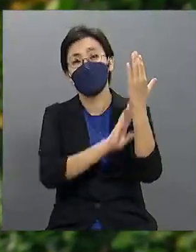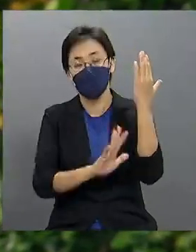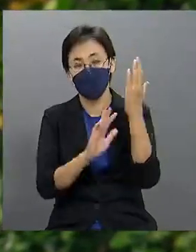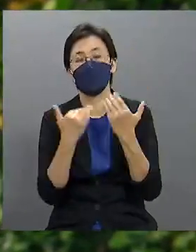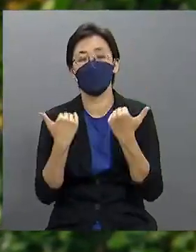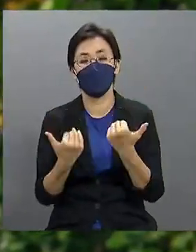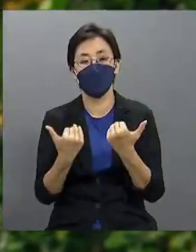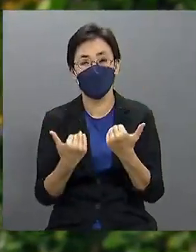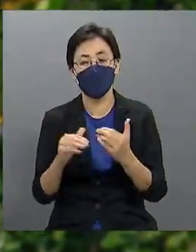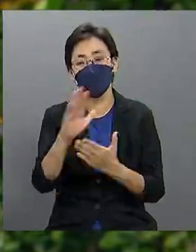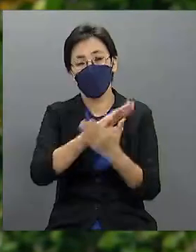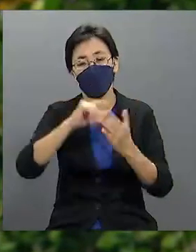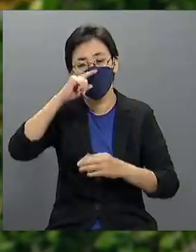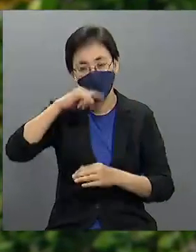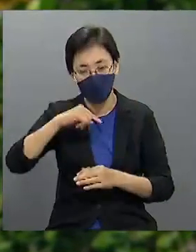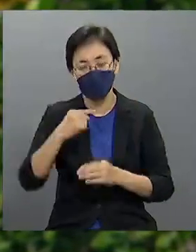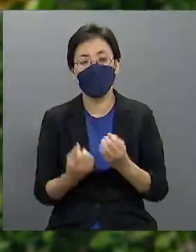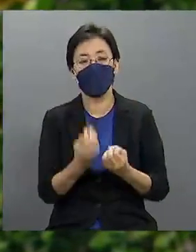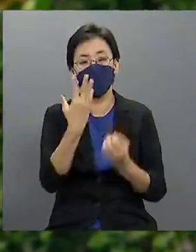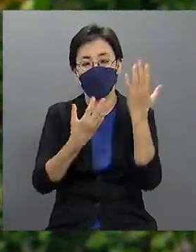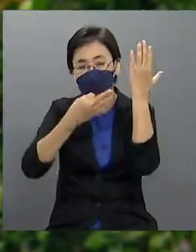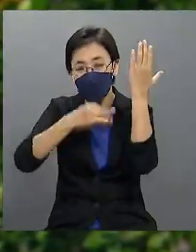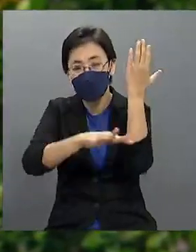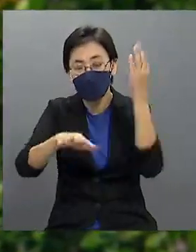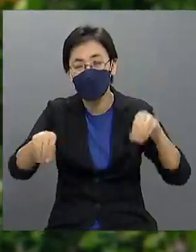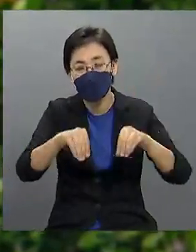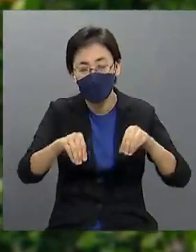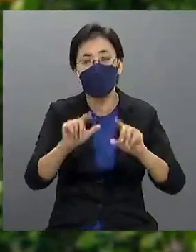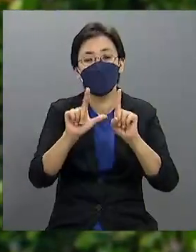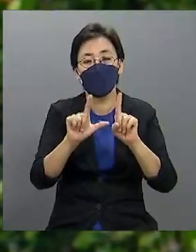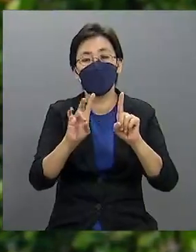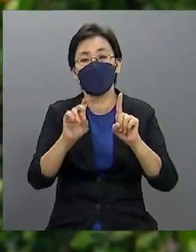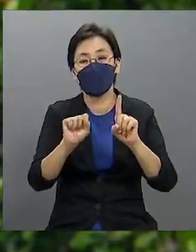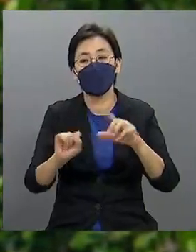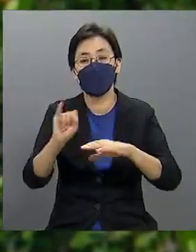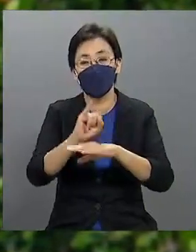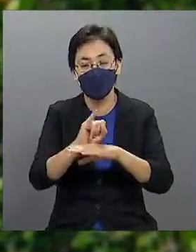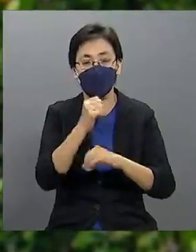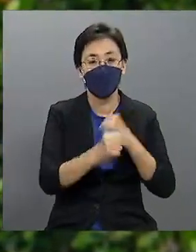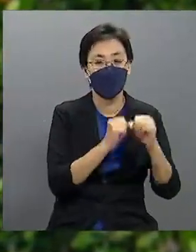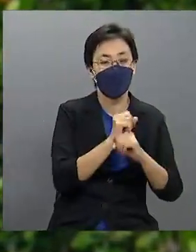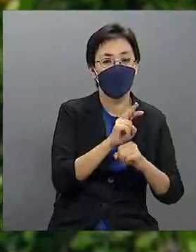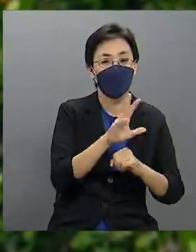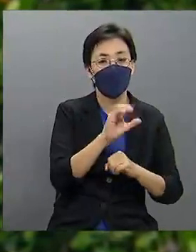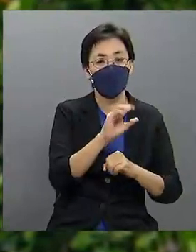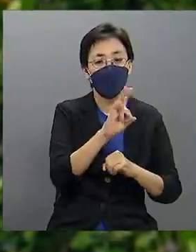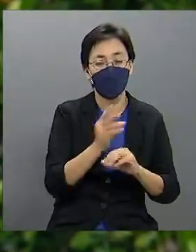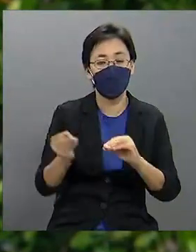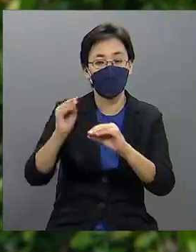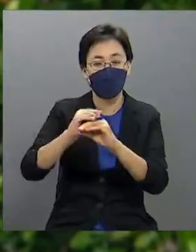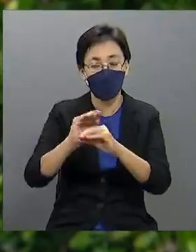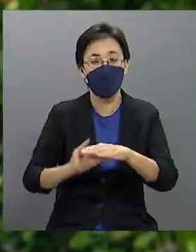เทศไทยเรามีพื้นทป่ชไเลนกวาน 1.700.000 ไร่เพิ่มข้จปี 2,557-2,000 ไร่นะคะ